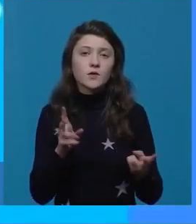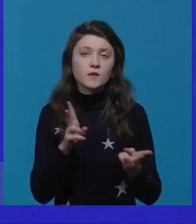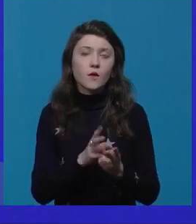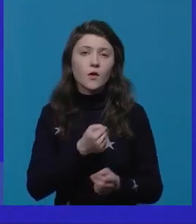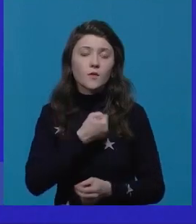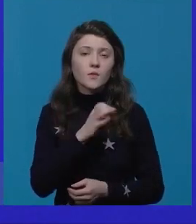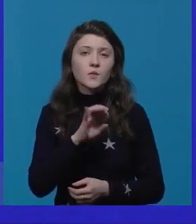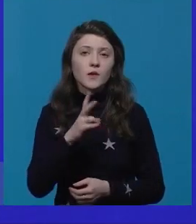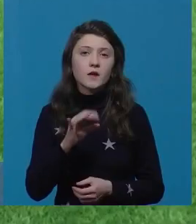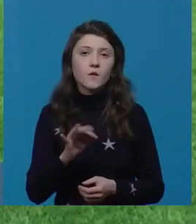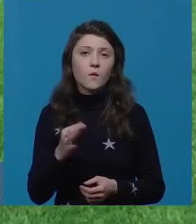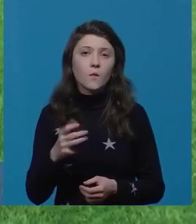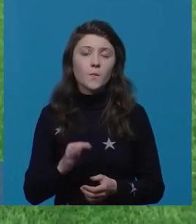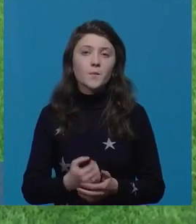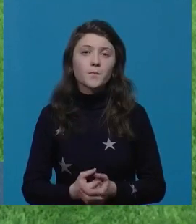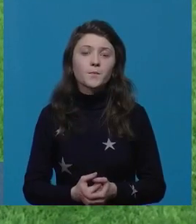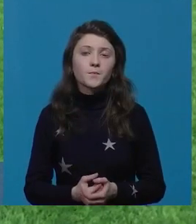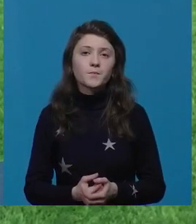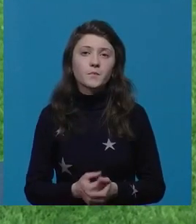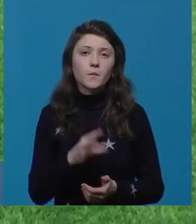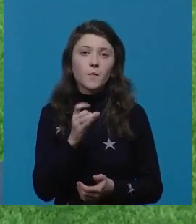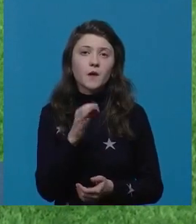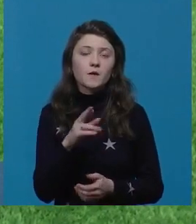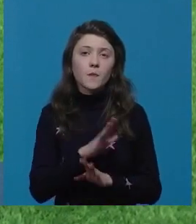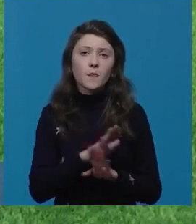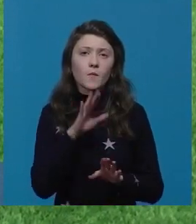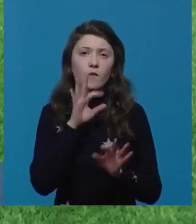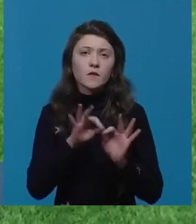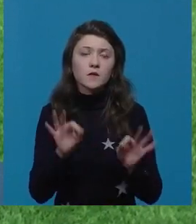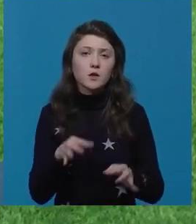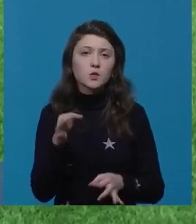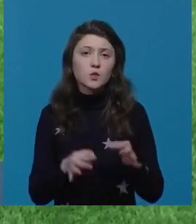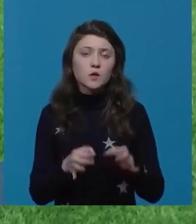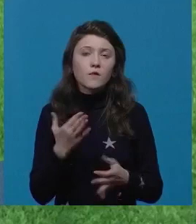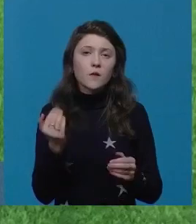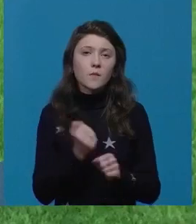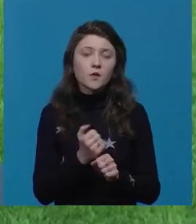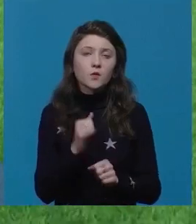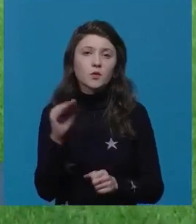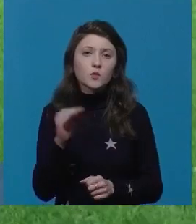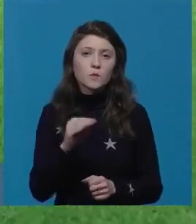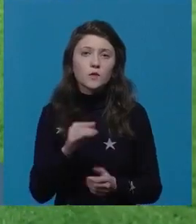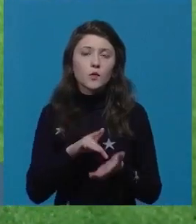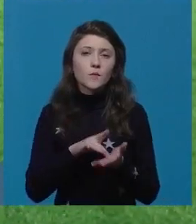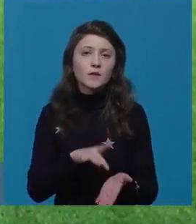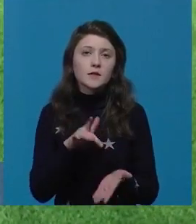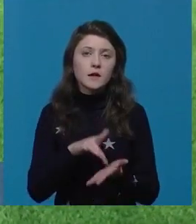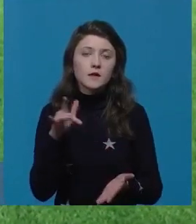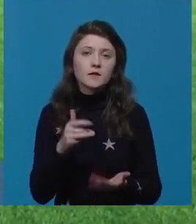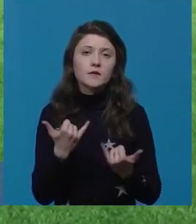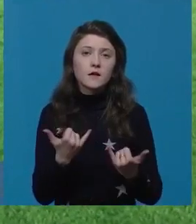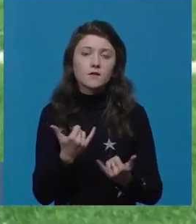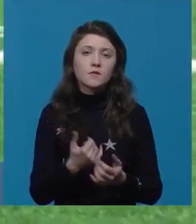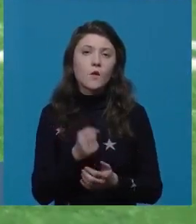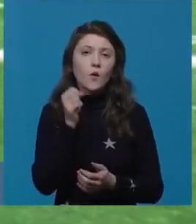кореспонденти Суспільного. Марія – не професійний суддя. Вона працює у Житомирському туристичному центрі. Зараз обідня